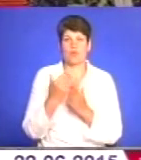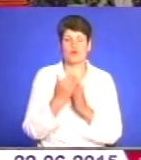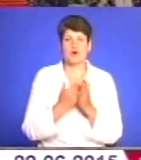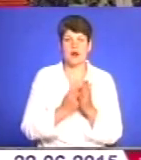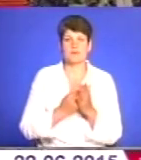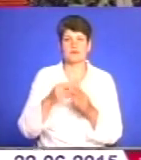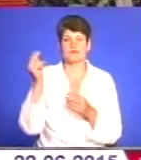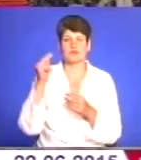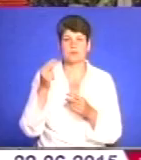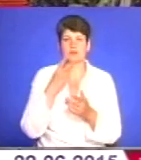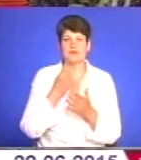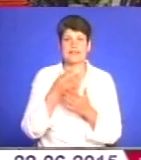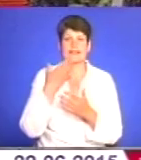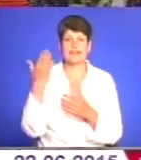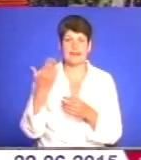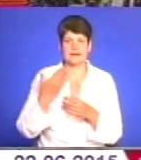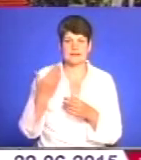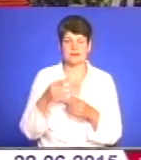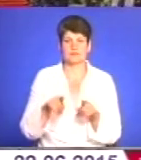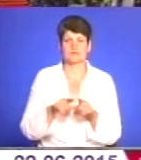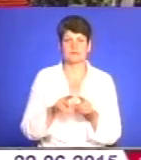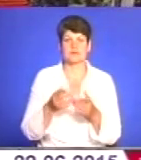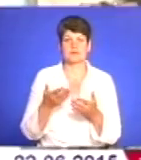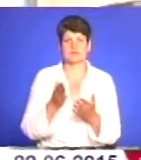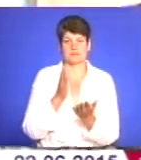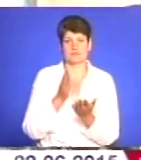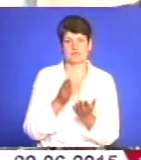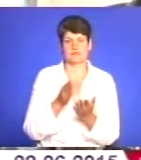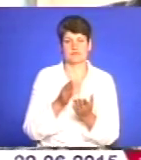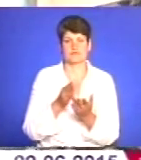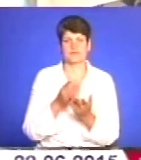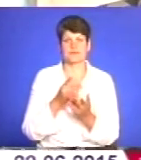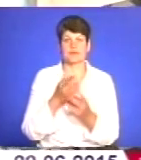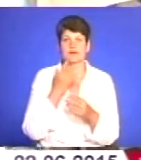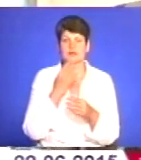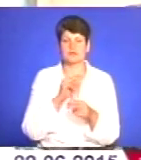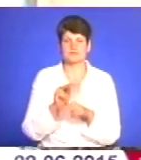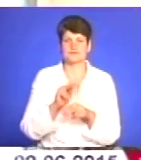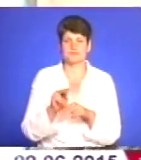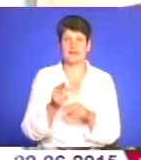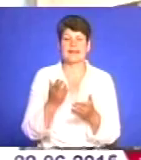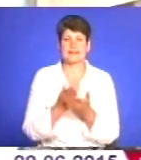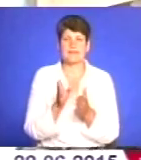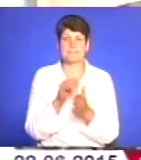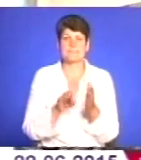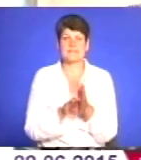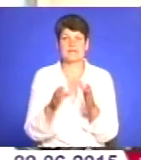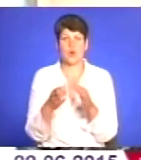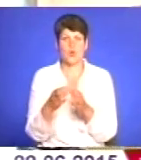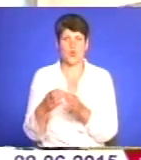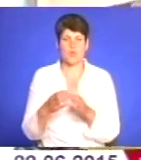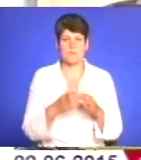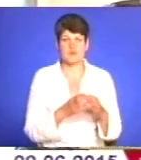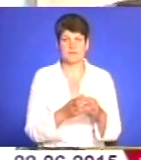вишколу передбачені також лекції ідеологічного спрямування. Є певні підрозділи, тобто групи, які